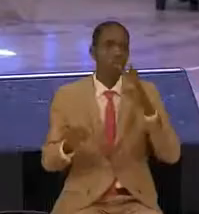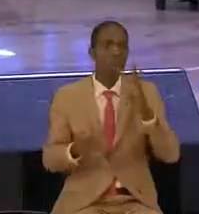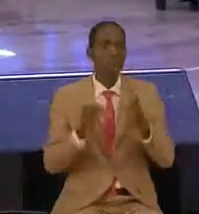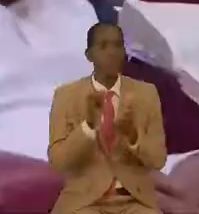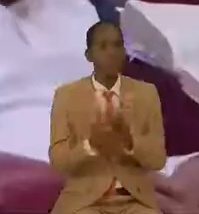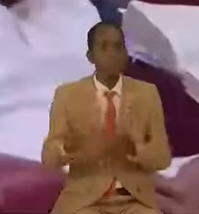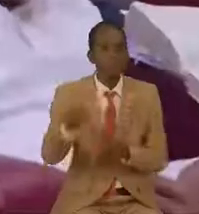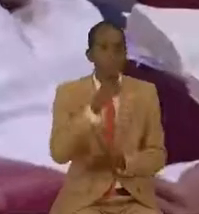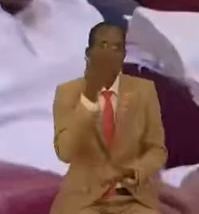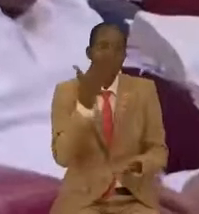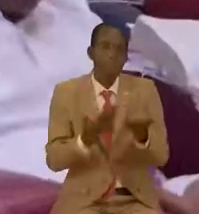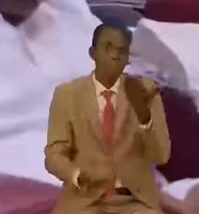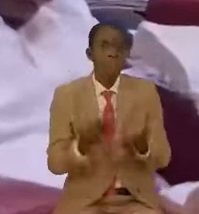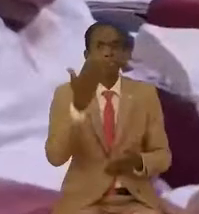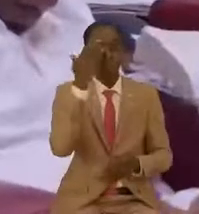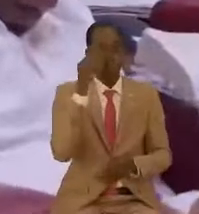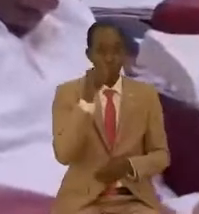verset 4 dit,